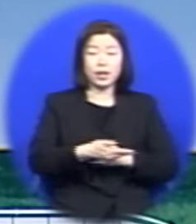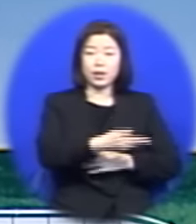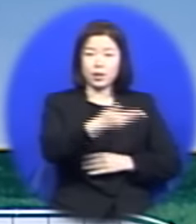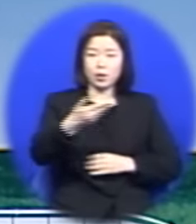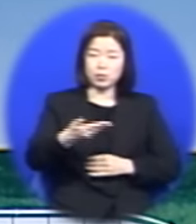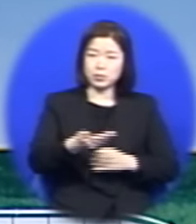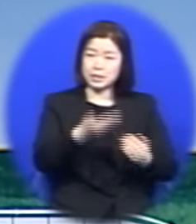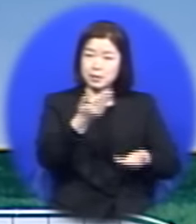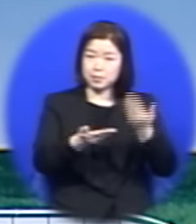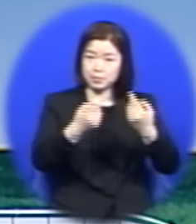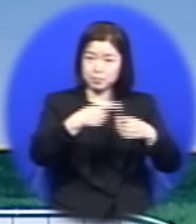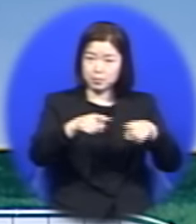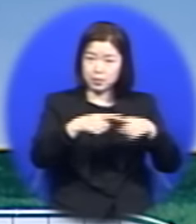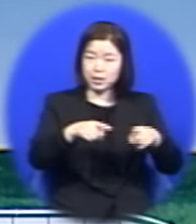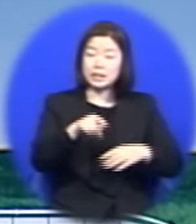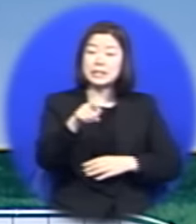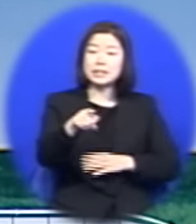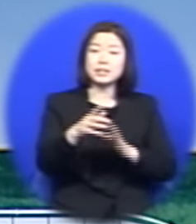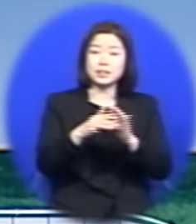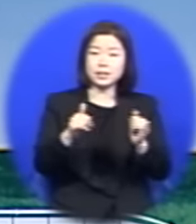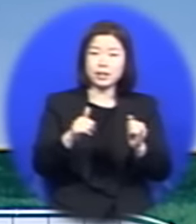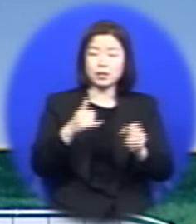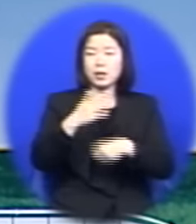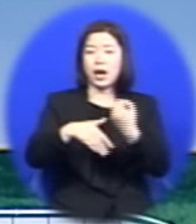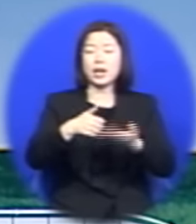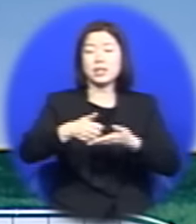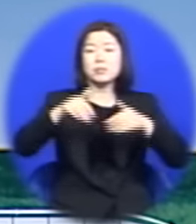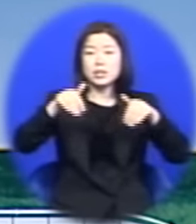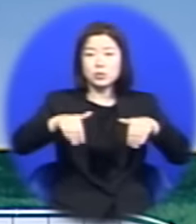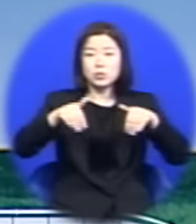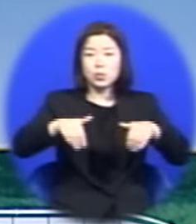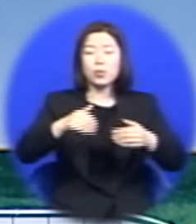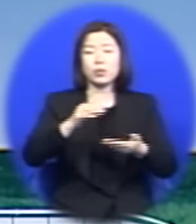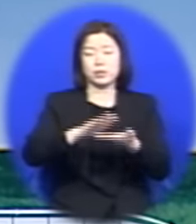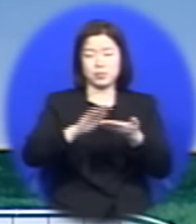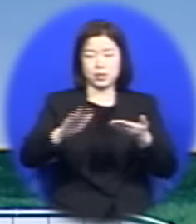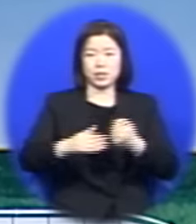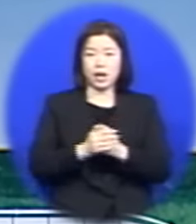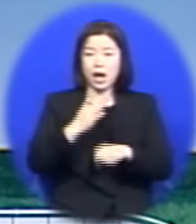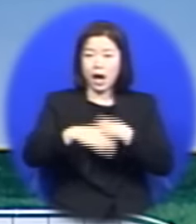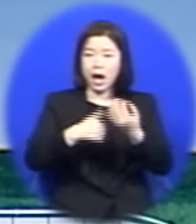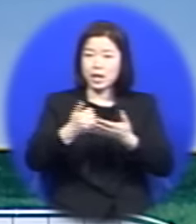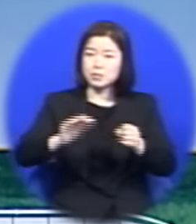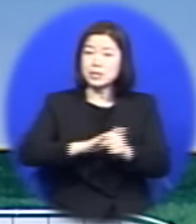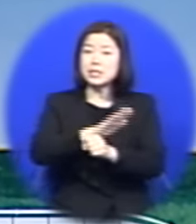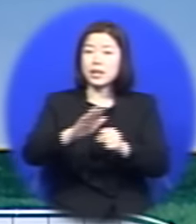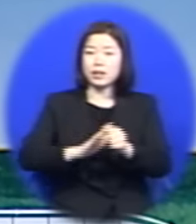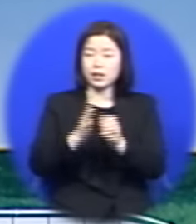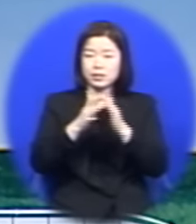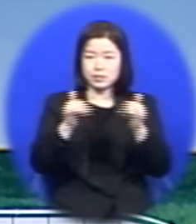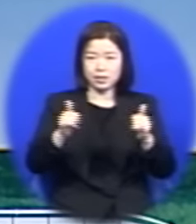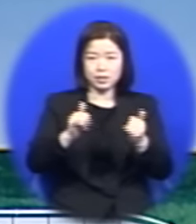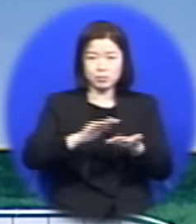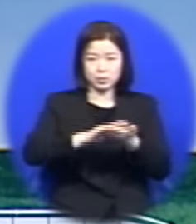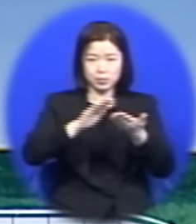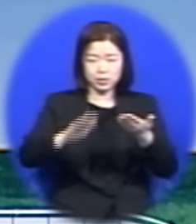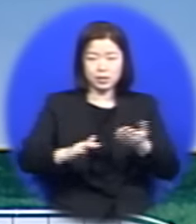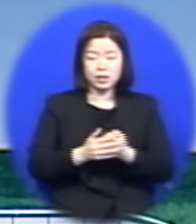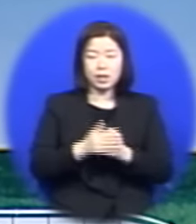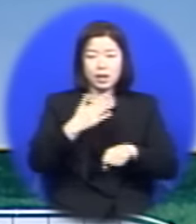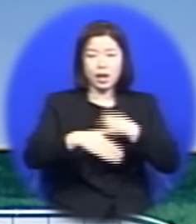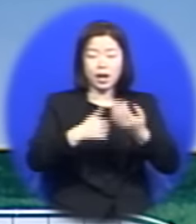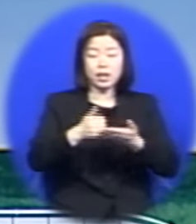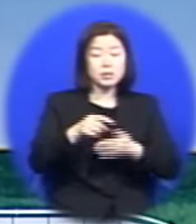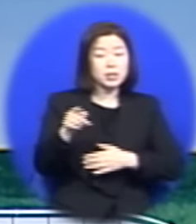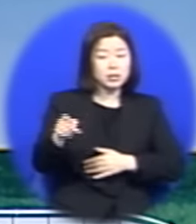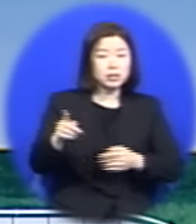여러분이 비판하는 그 사람 하나님의 종입니다. 하나님이 사랑하는 사람이에요. 하나님이